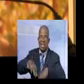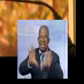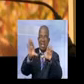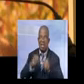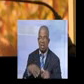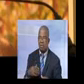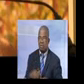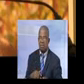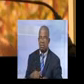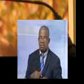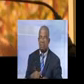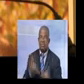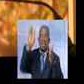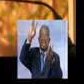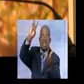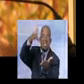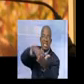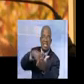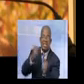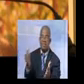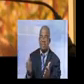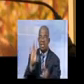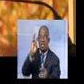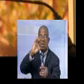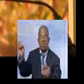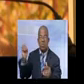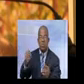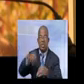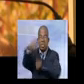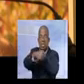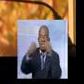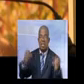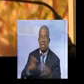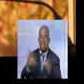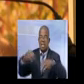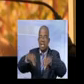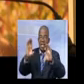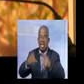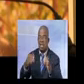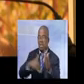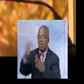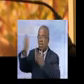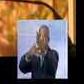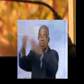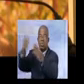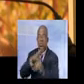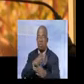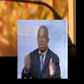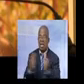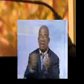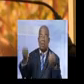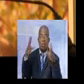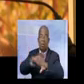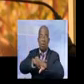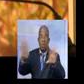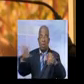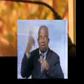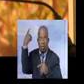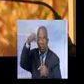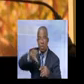salles de classe ont été construites et équipées au cours de la période de mise en œuvre du plan